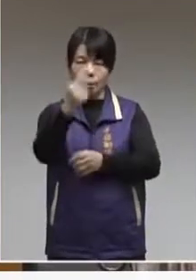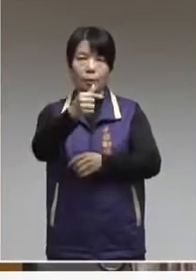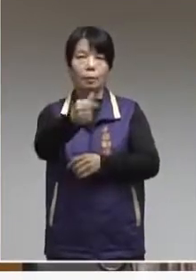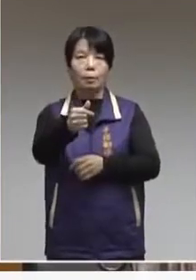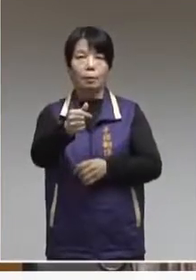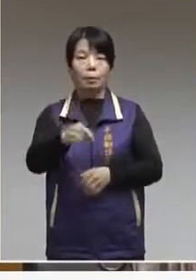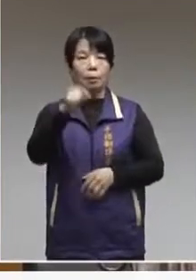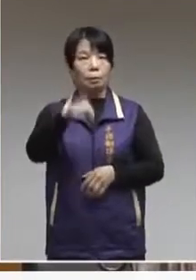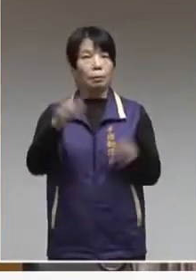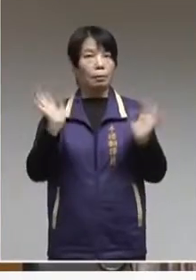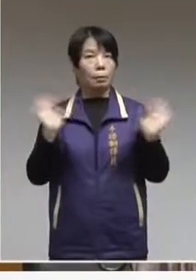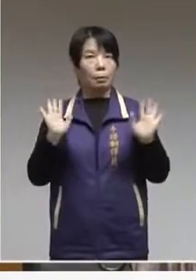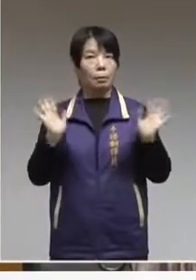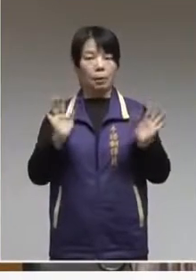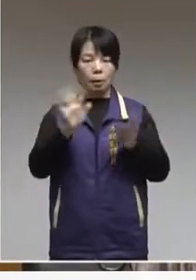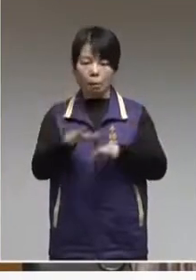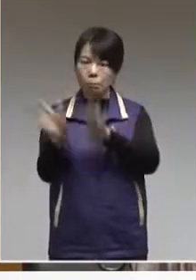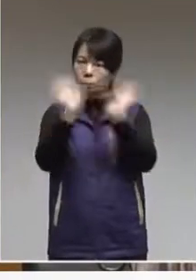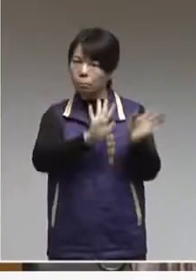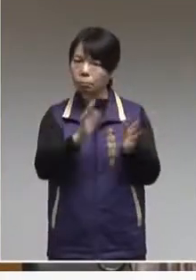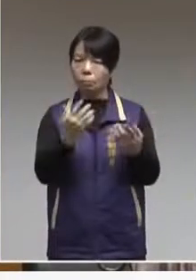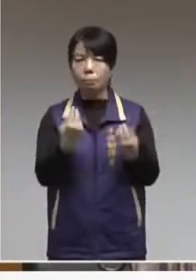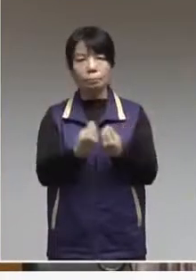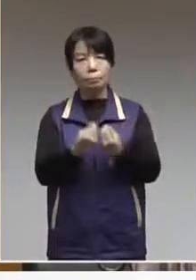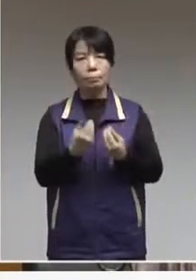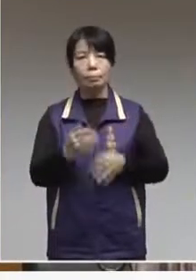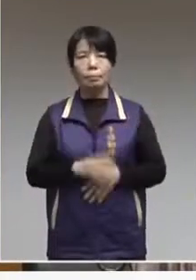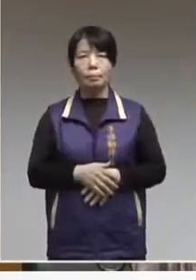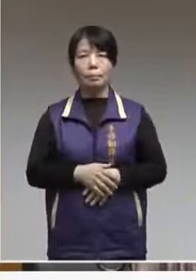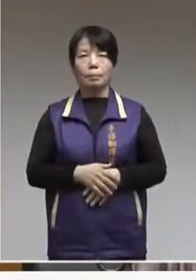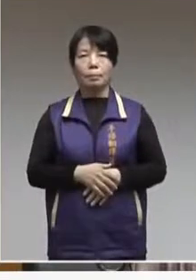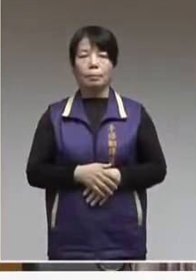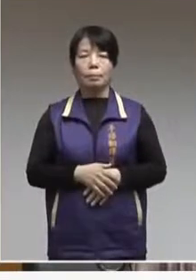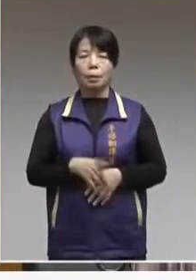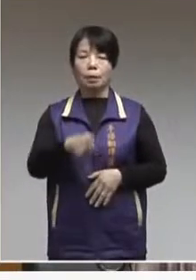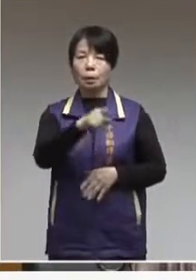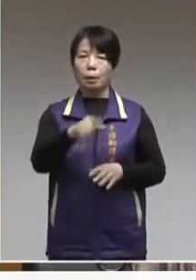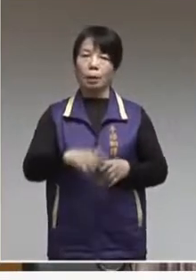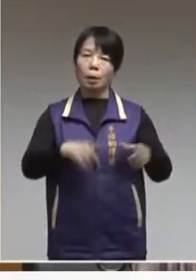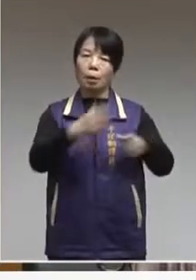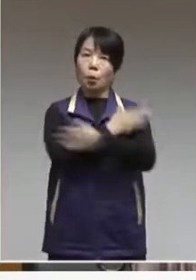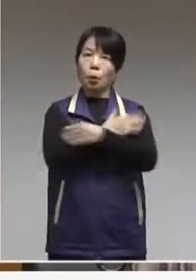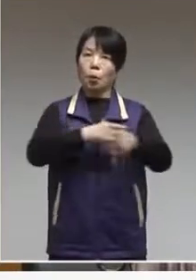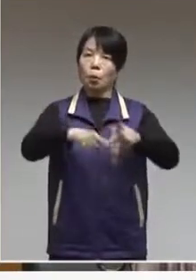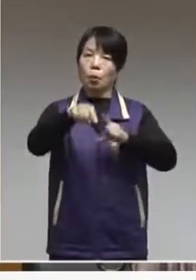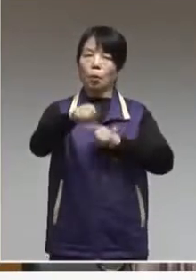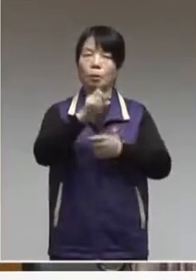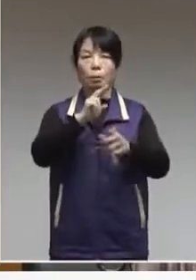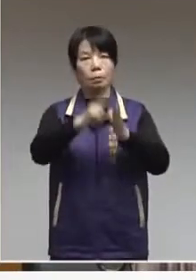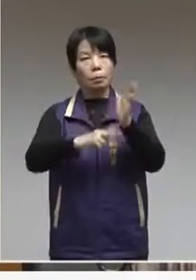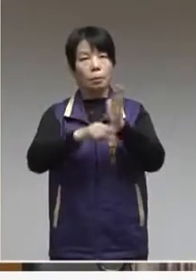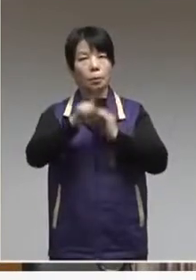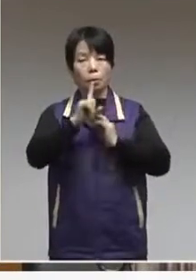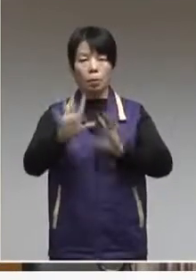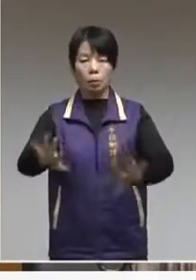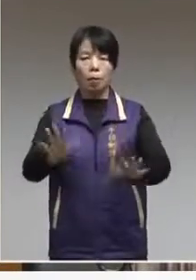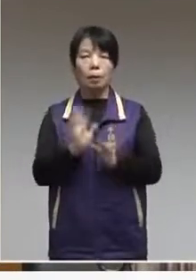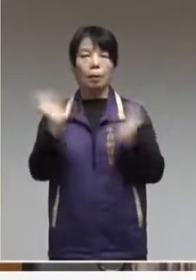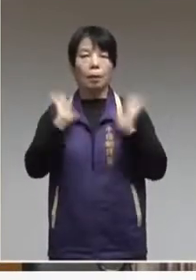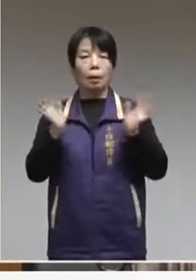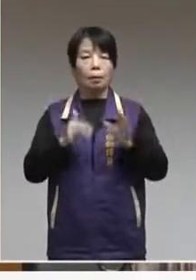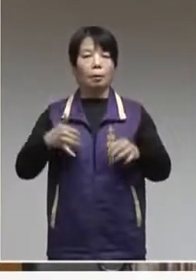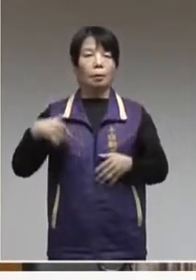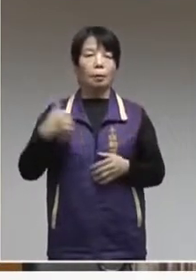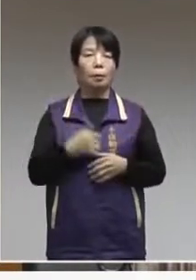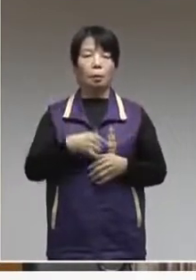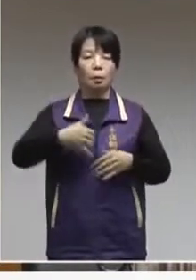请问这个小朋友的状况为何？那么园方则是解释说该名小朋友因为足迹与确诊者有重叠，那可